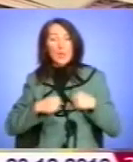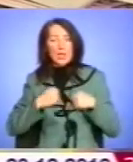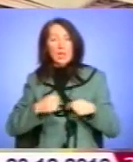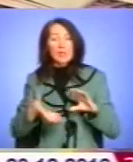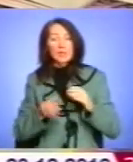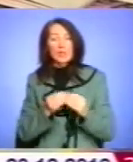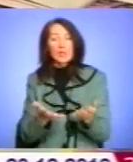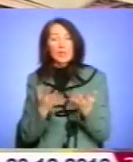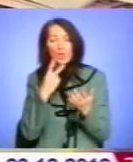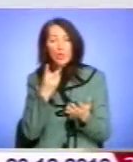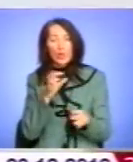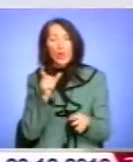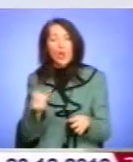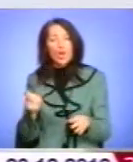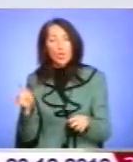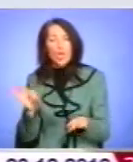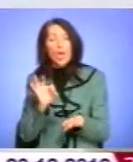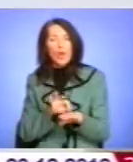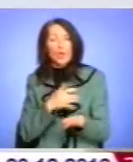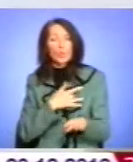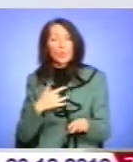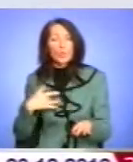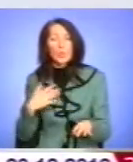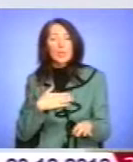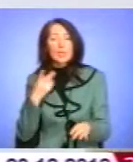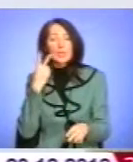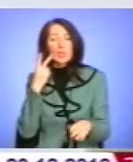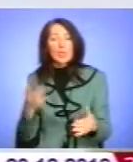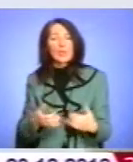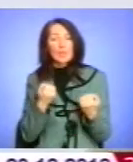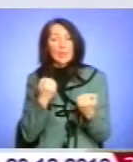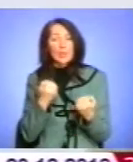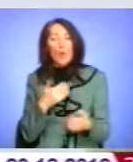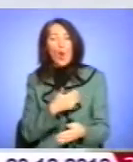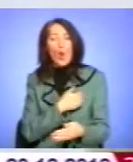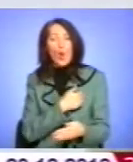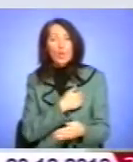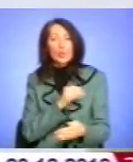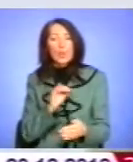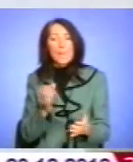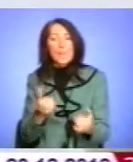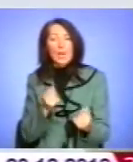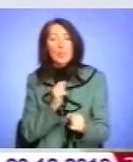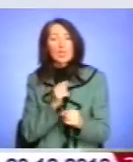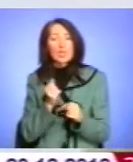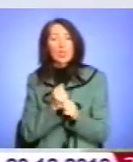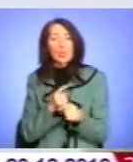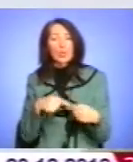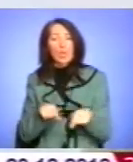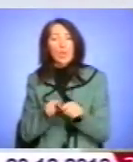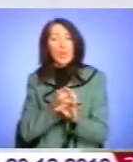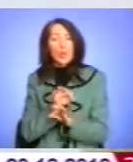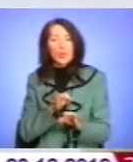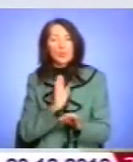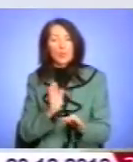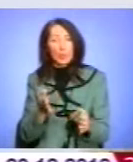двох хворих на туберкульоз. Ми завжди підтримуємо ті, хочемо і беремося за роботу таких проєктів, і будемо